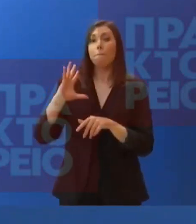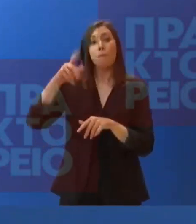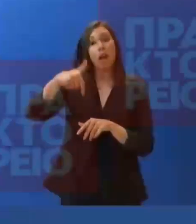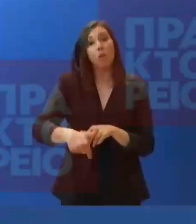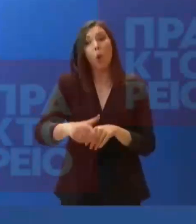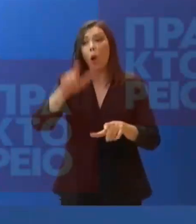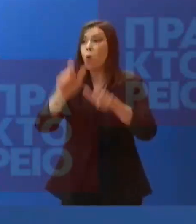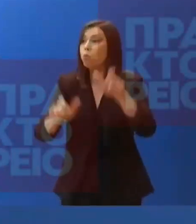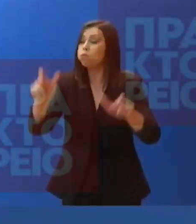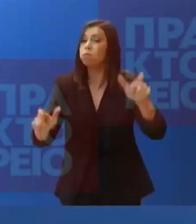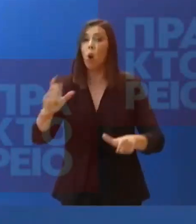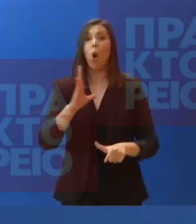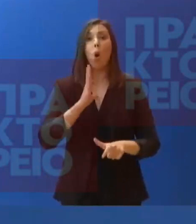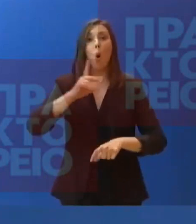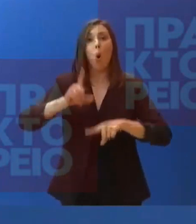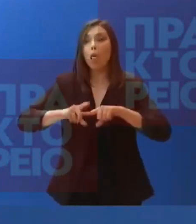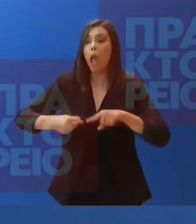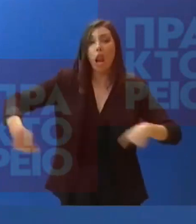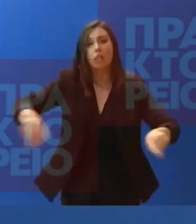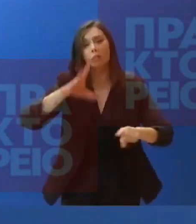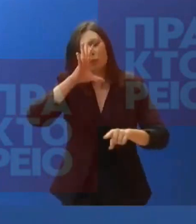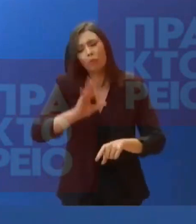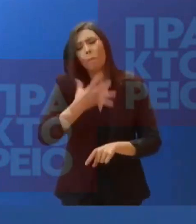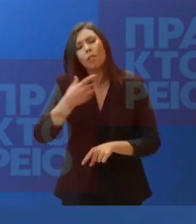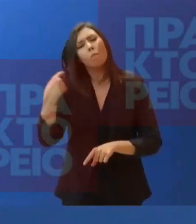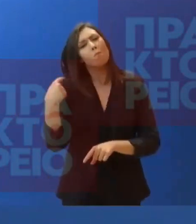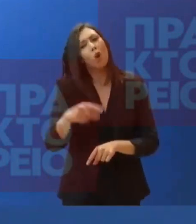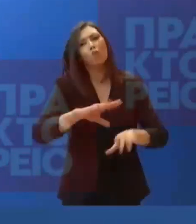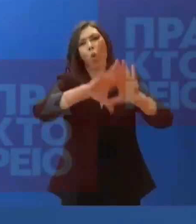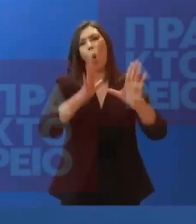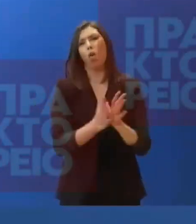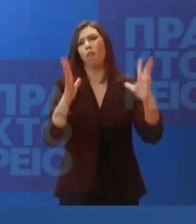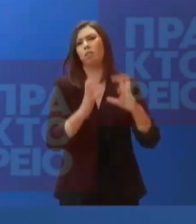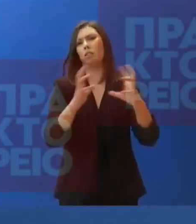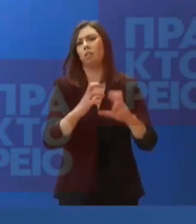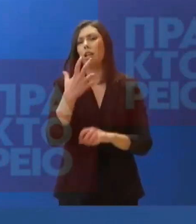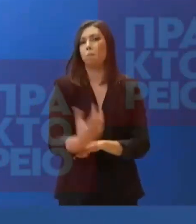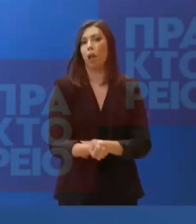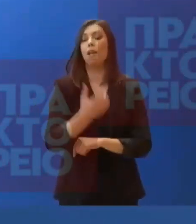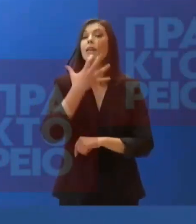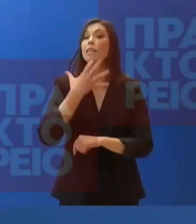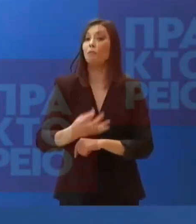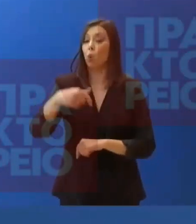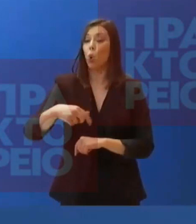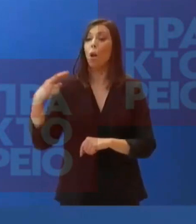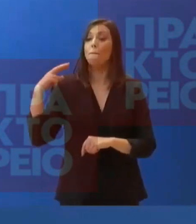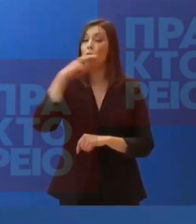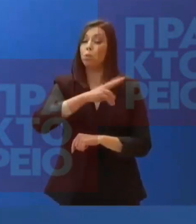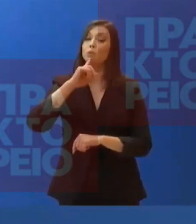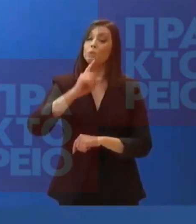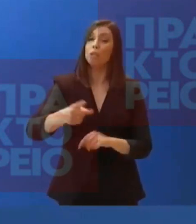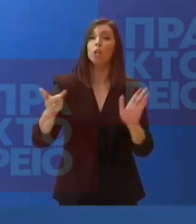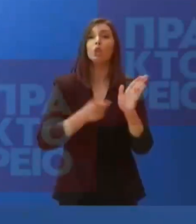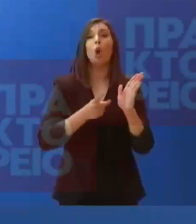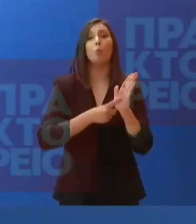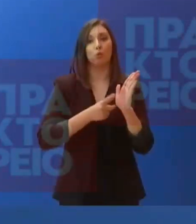Έλληνα πολίτη. Με απόφαση του Πρωθυπουργού αναλαμβάνεται άμεσα νομοθετική πρωτοβουλία προκειμένου να μην επιβάλλονται